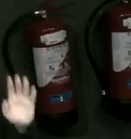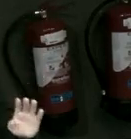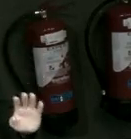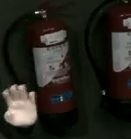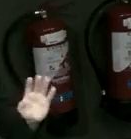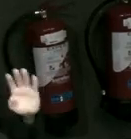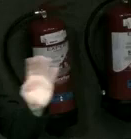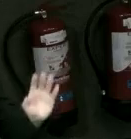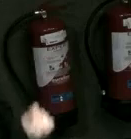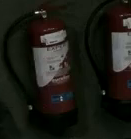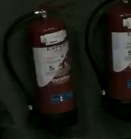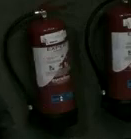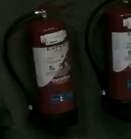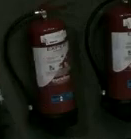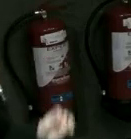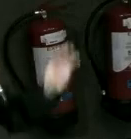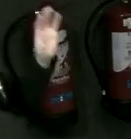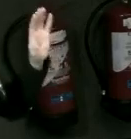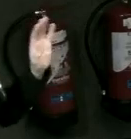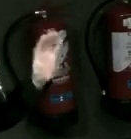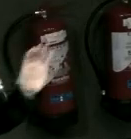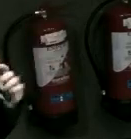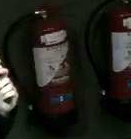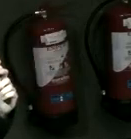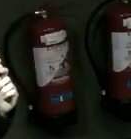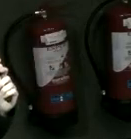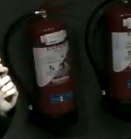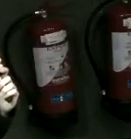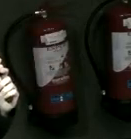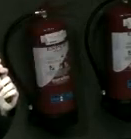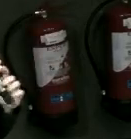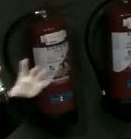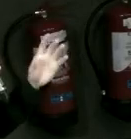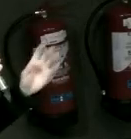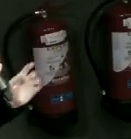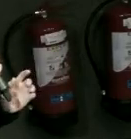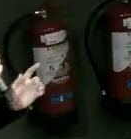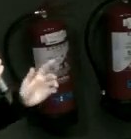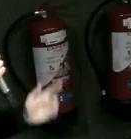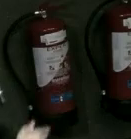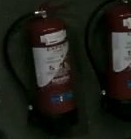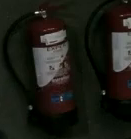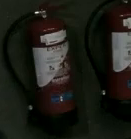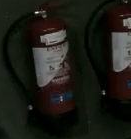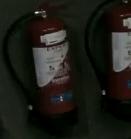on avait commencé un petit peu à la bourre. Donc une légère pause avant d'enchaîner